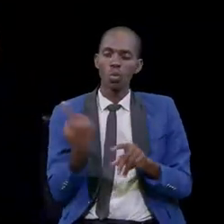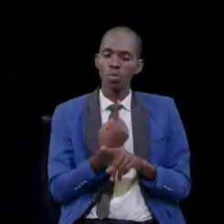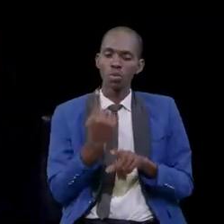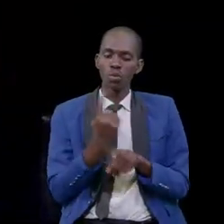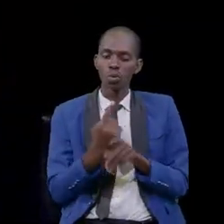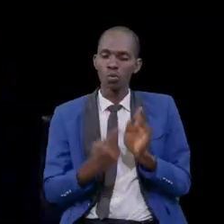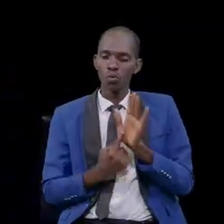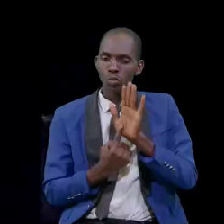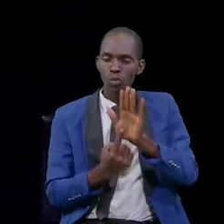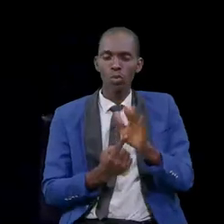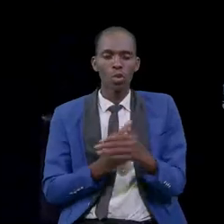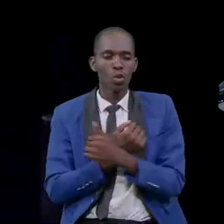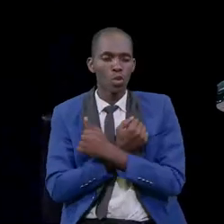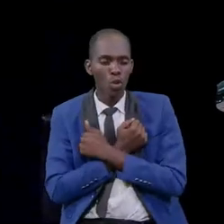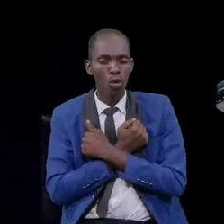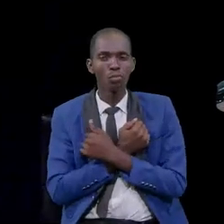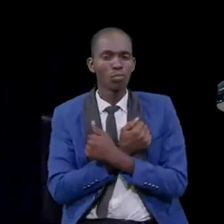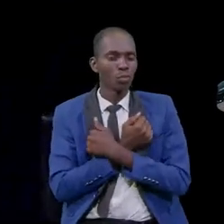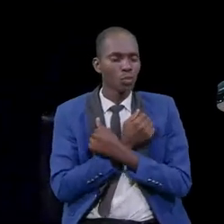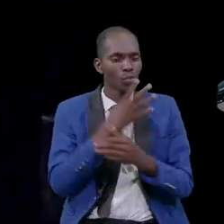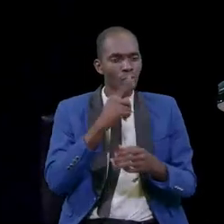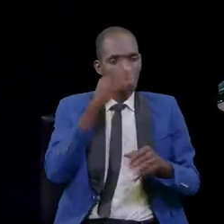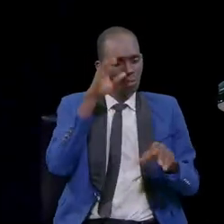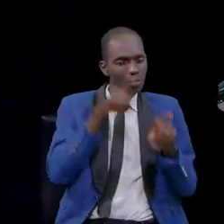Dieu. Mais